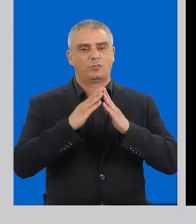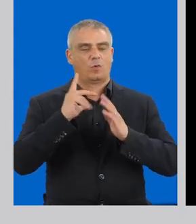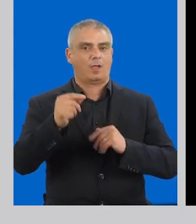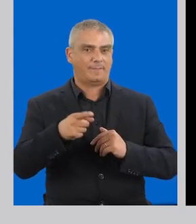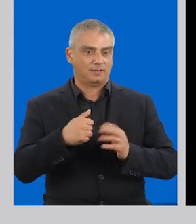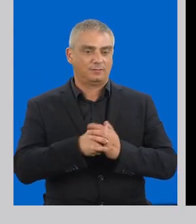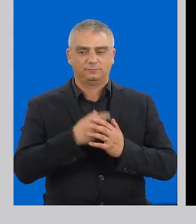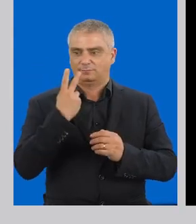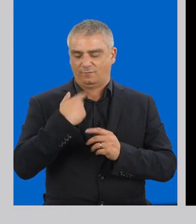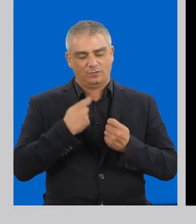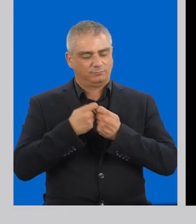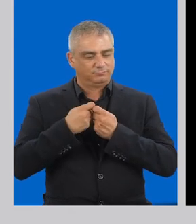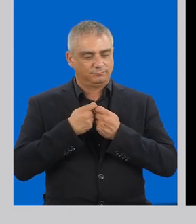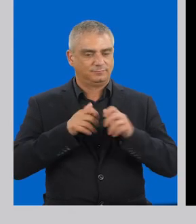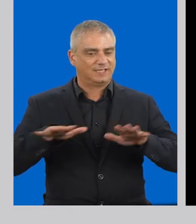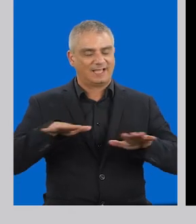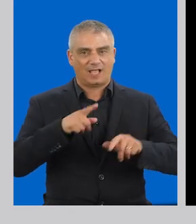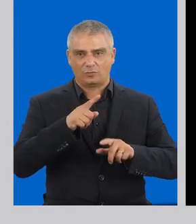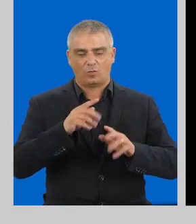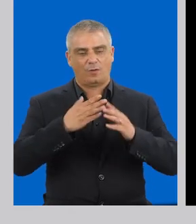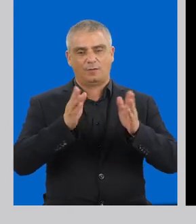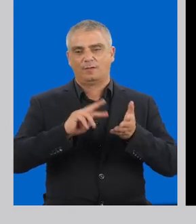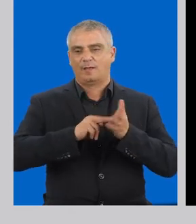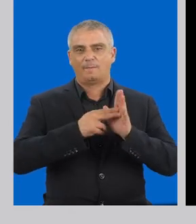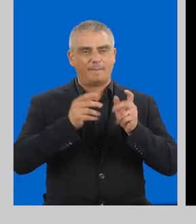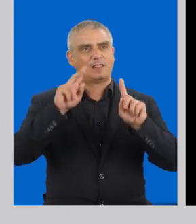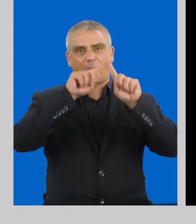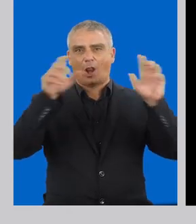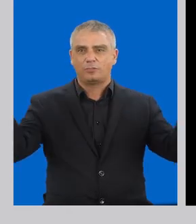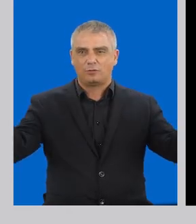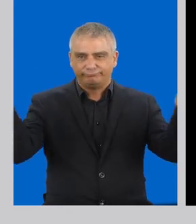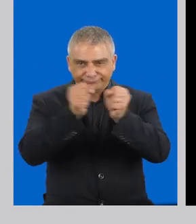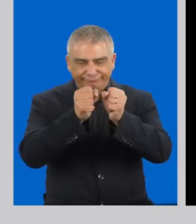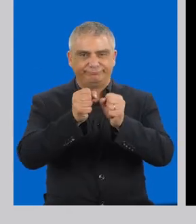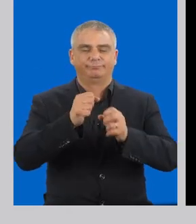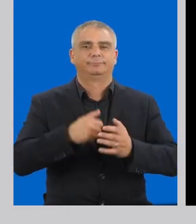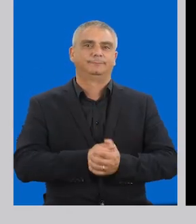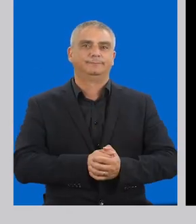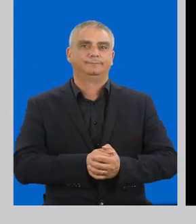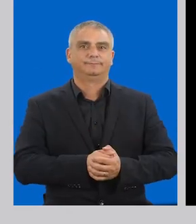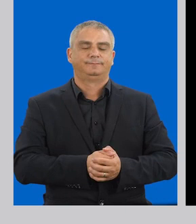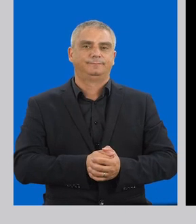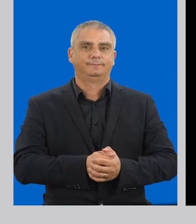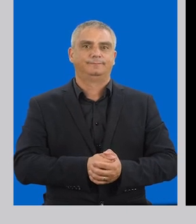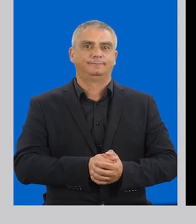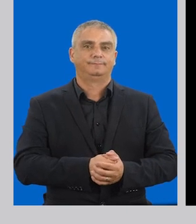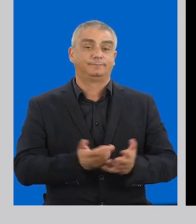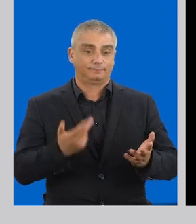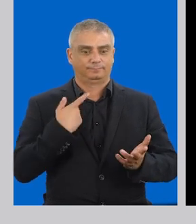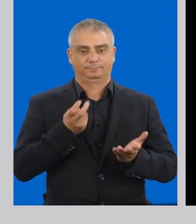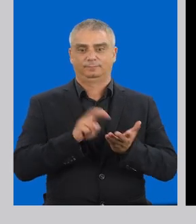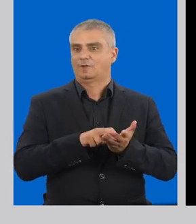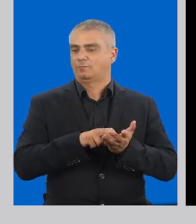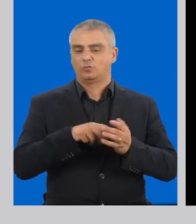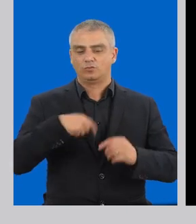הביתה וכמובן ארגנו את ה את הממד כולל סגירת חלונות והכל א ו